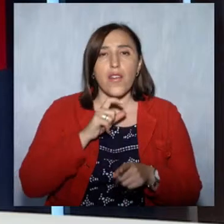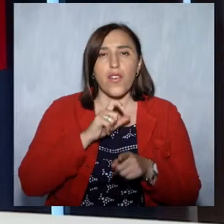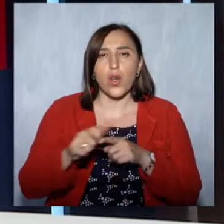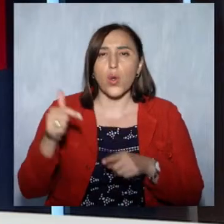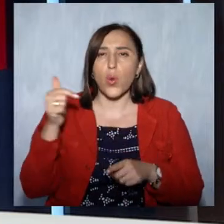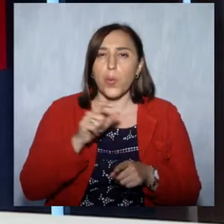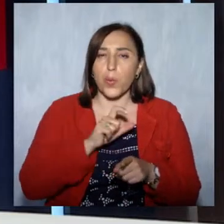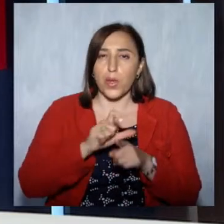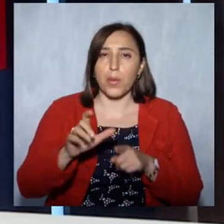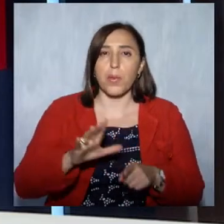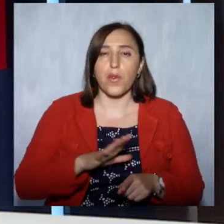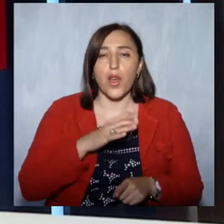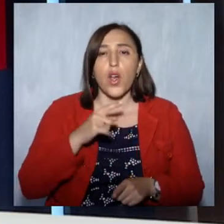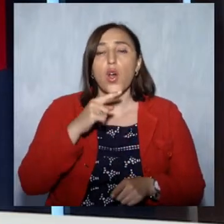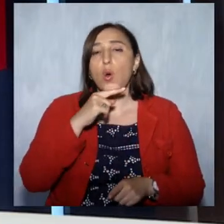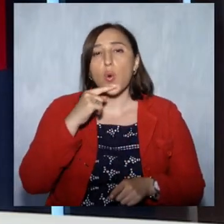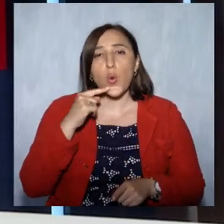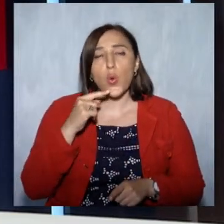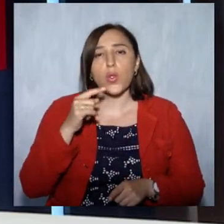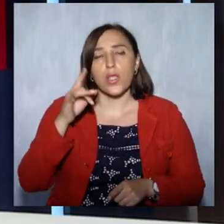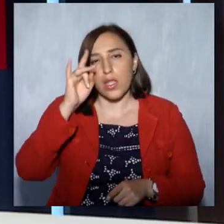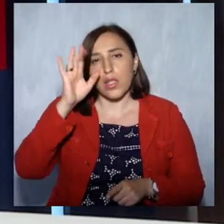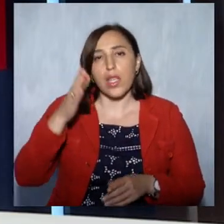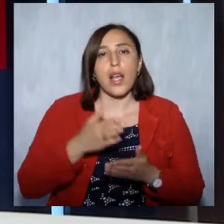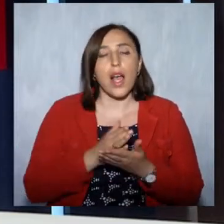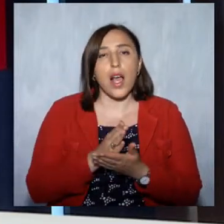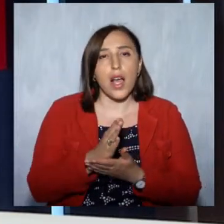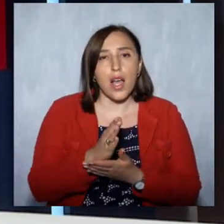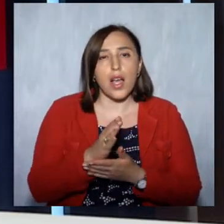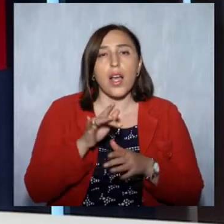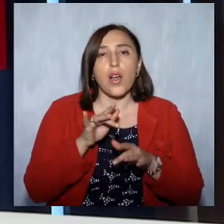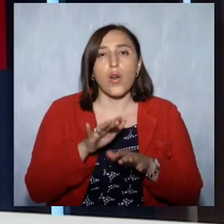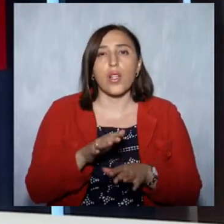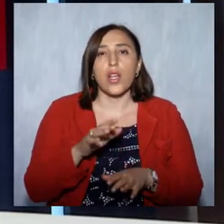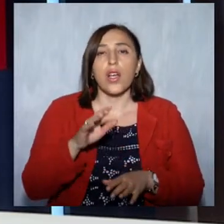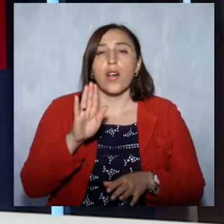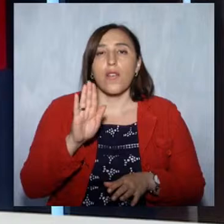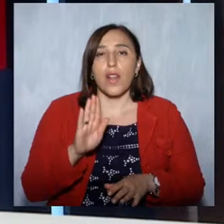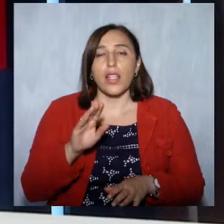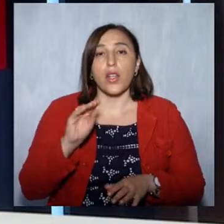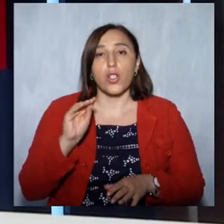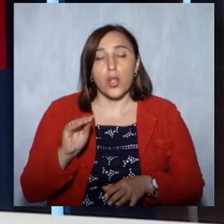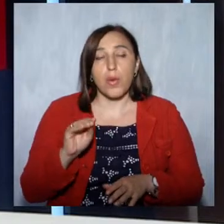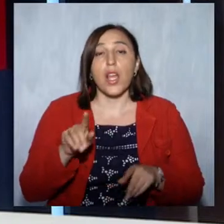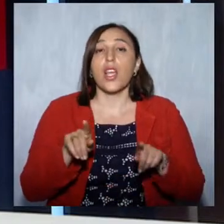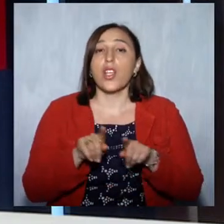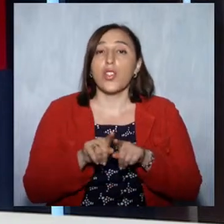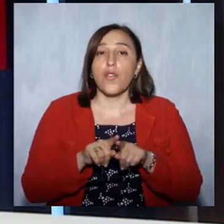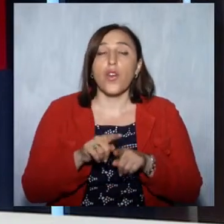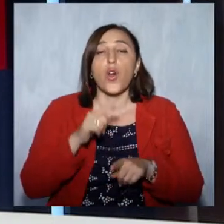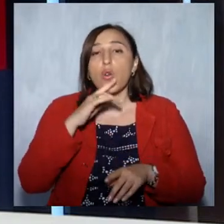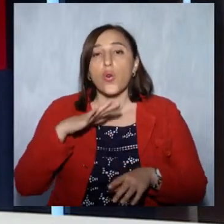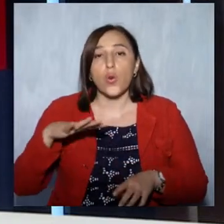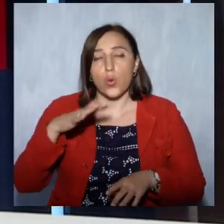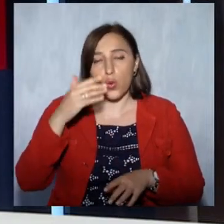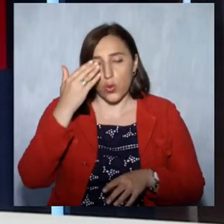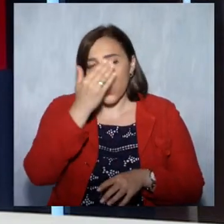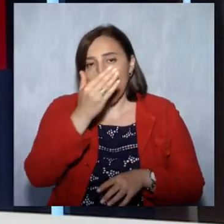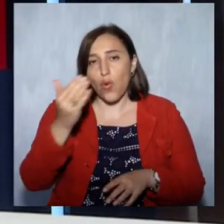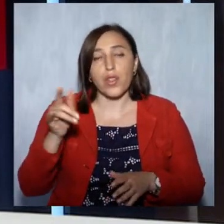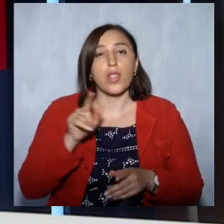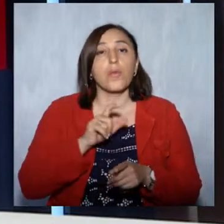էր արտահայտվել ոչ միայն ռուս հայտնի քաղաքական գործիչ Վլադիմիր Ժիրինովսկու, այլև ողջ ռուս ժողովրդի